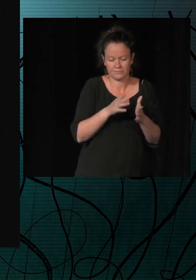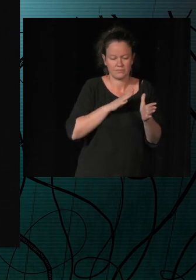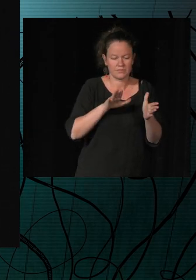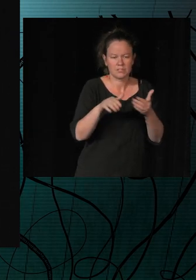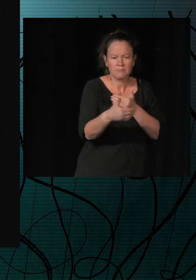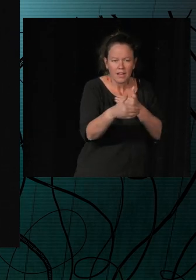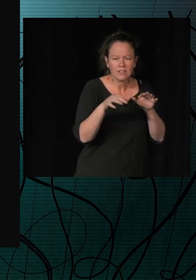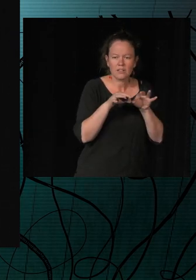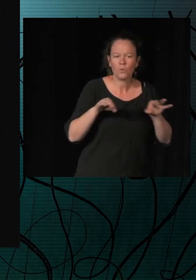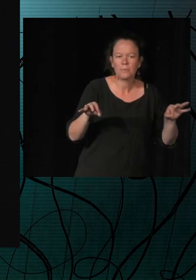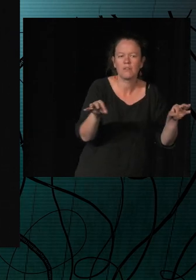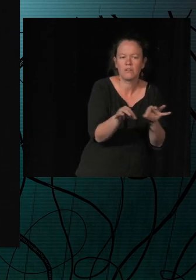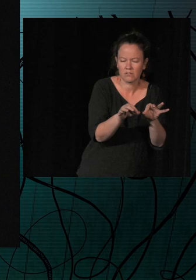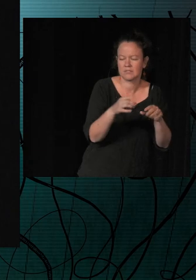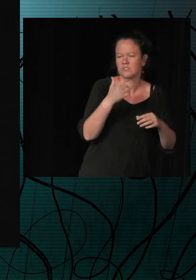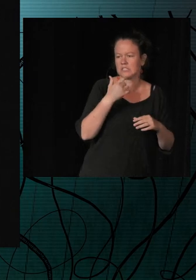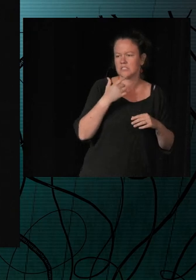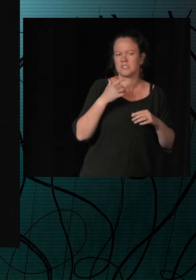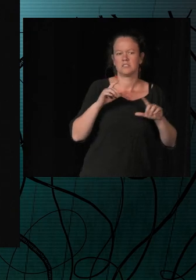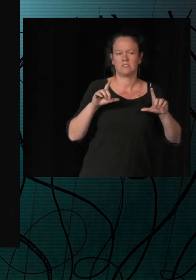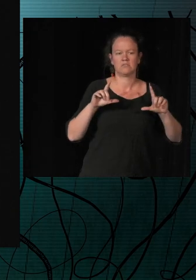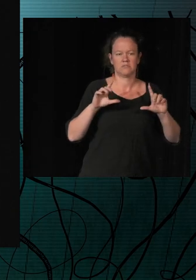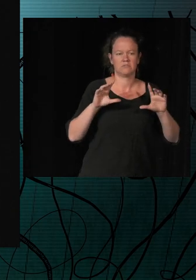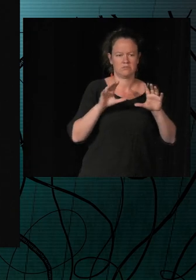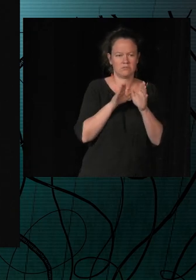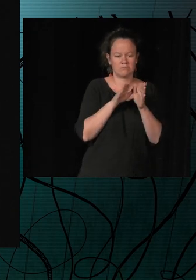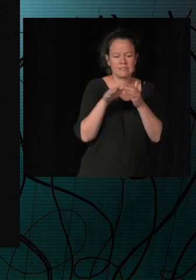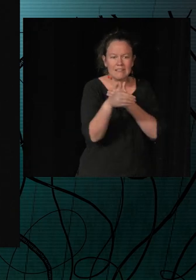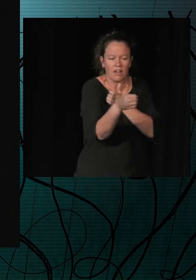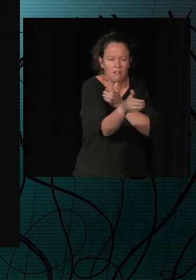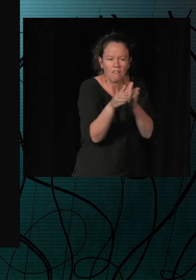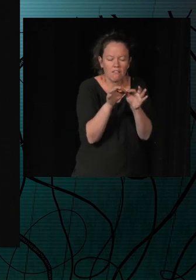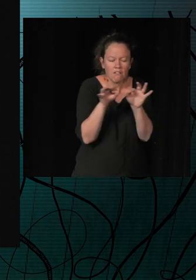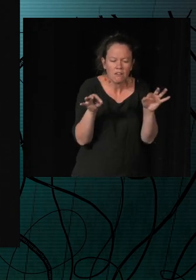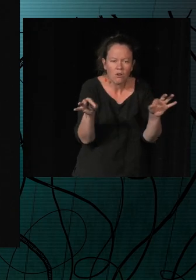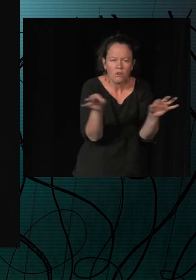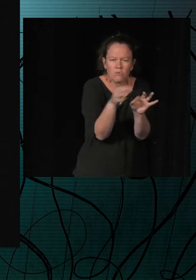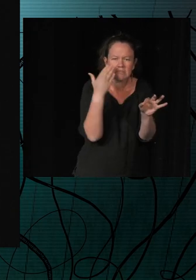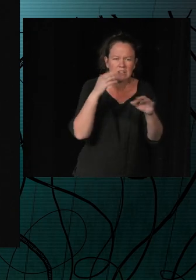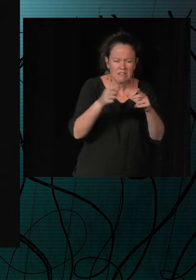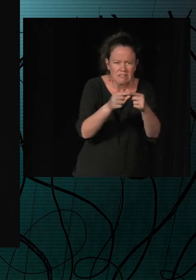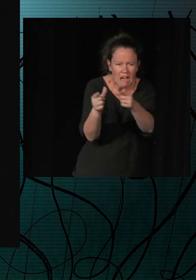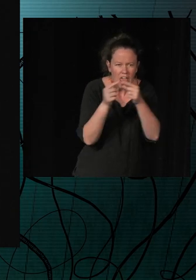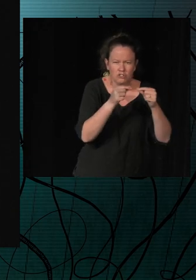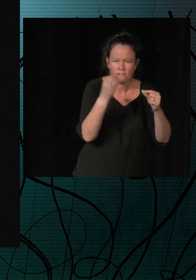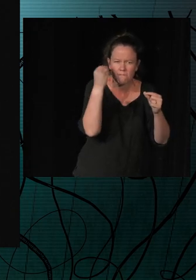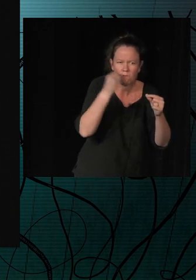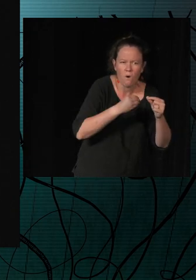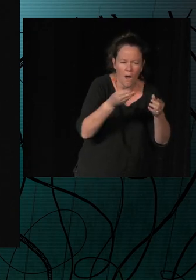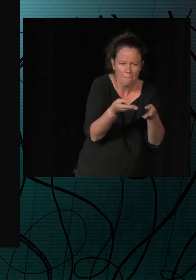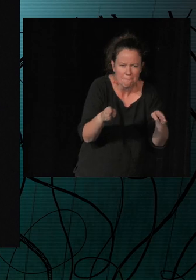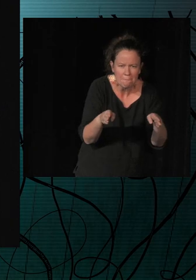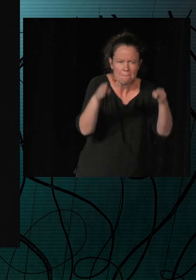totalement d'être dans d'un univers Carlé de piscine où il se passe rien euh il y a des gens qui s'en foutent complètement qui sont pourquoi